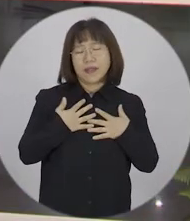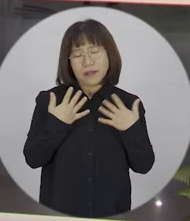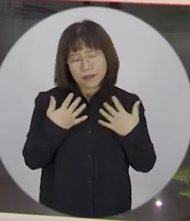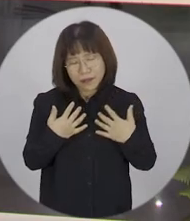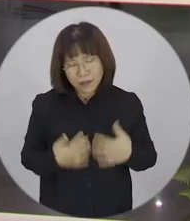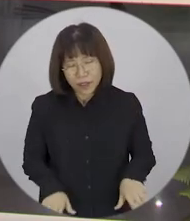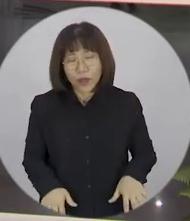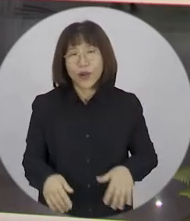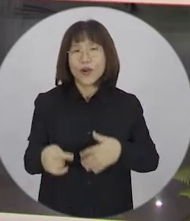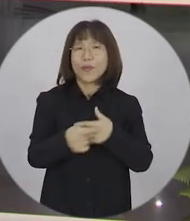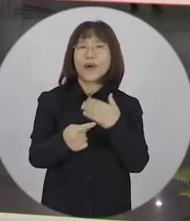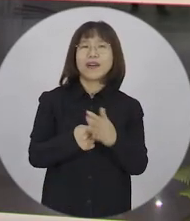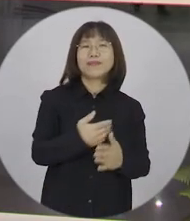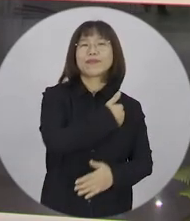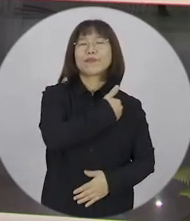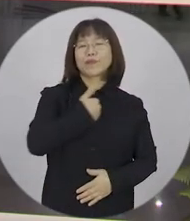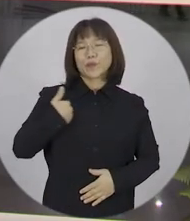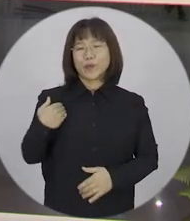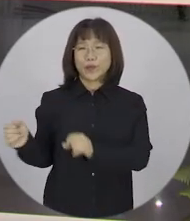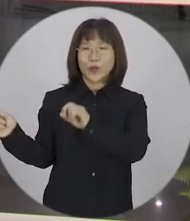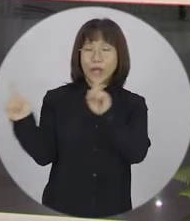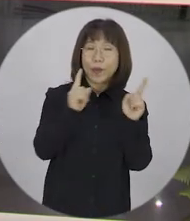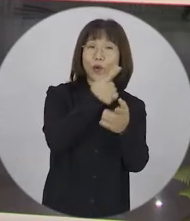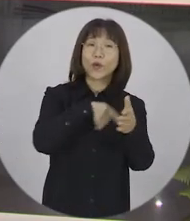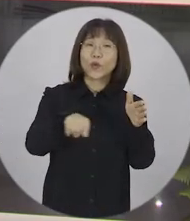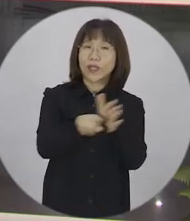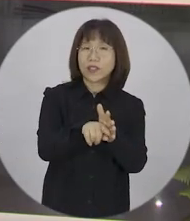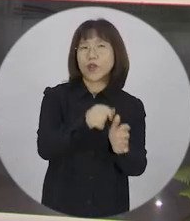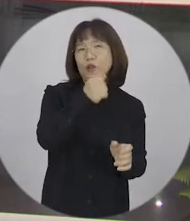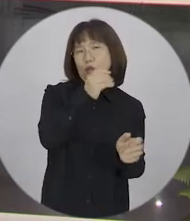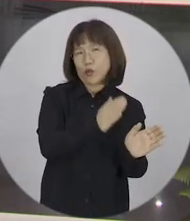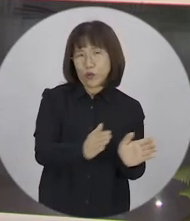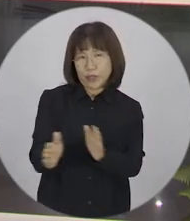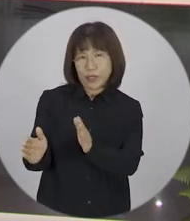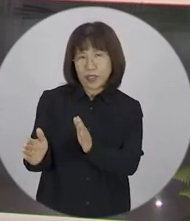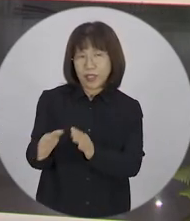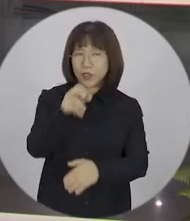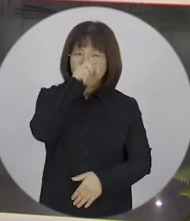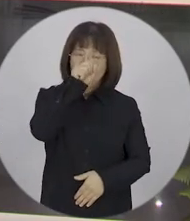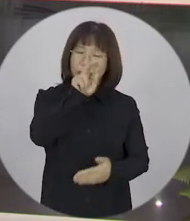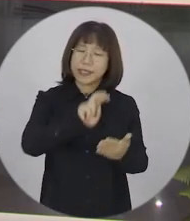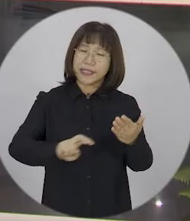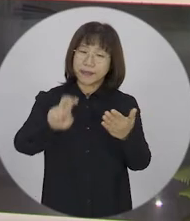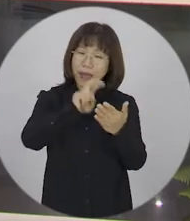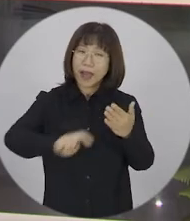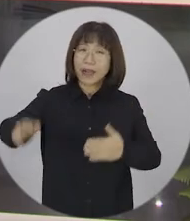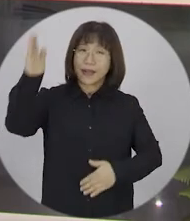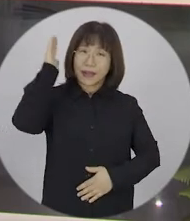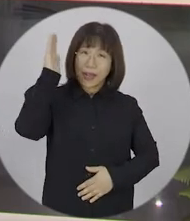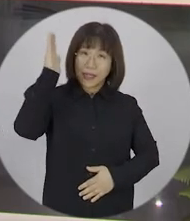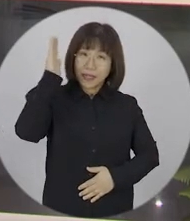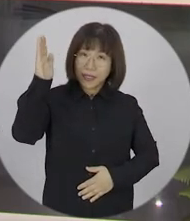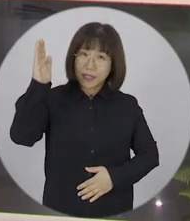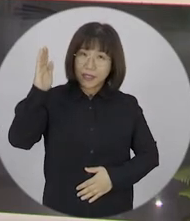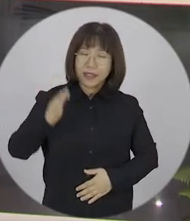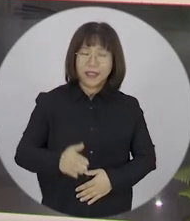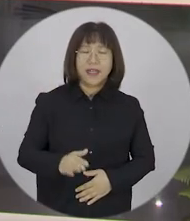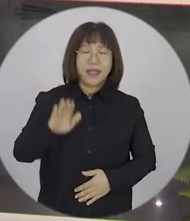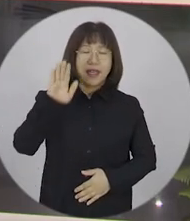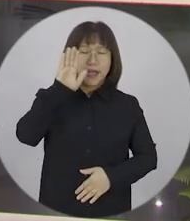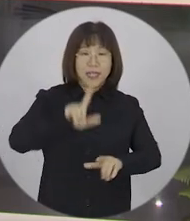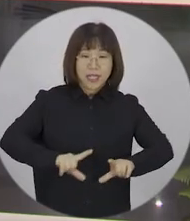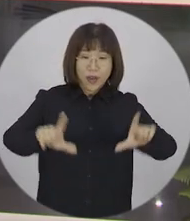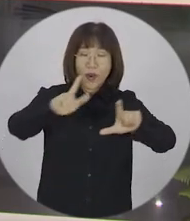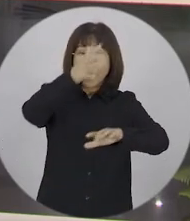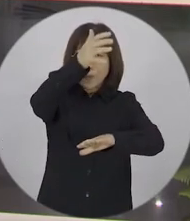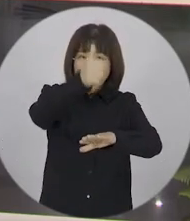고민들이 마음의 여유를 갖는 시간으로 마련해봤는데요. 좋은 음악과 강의를 준비했으니까 다가오는